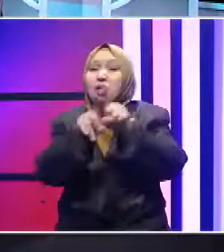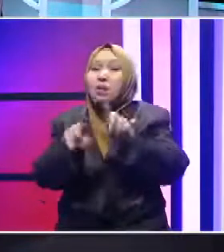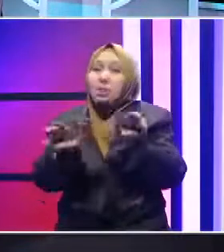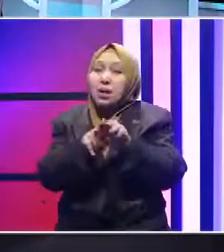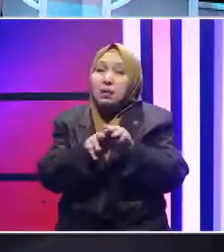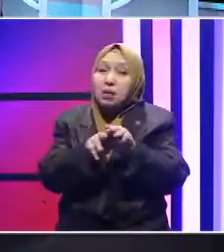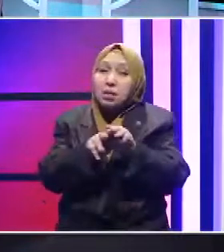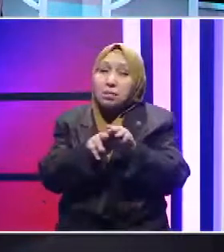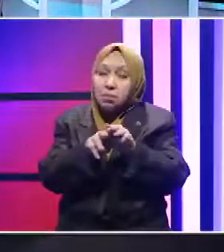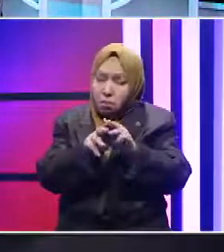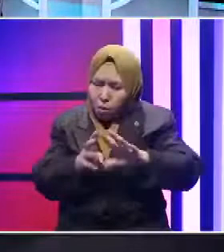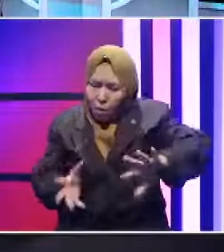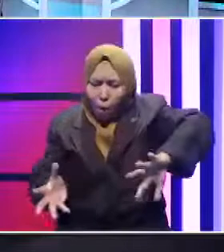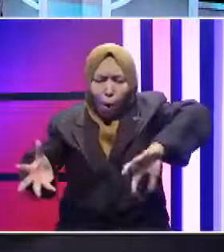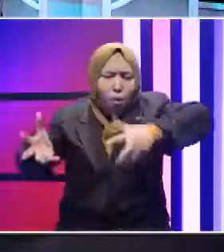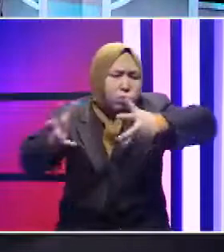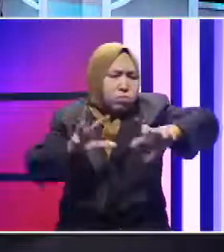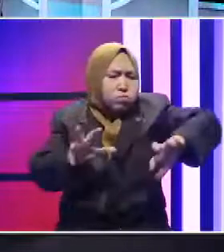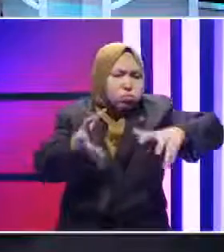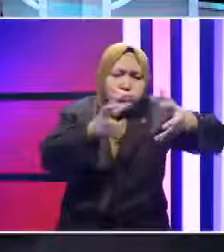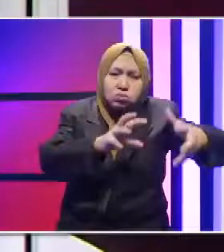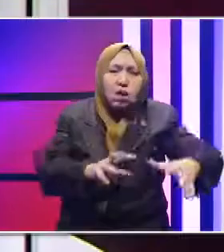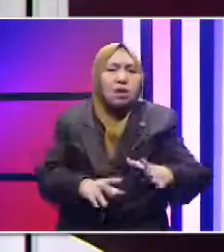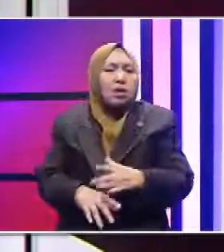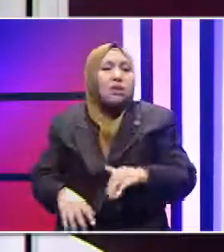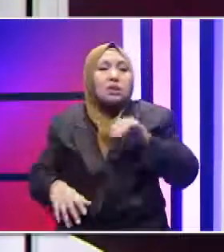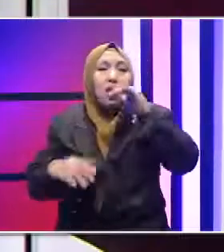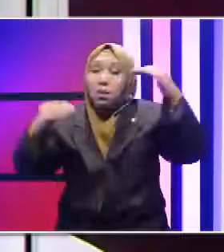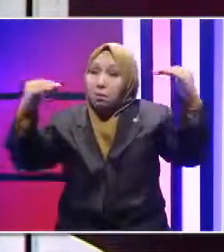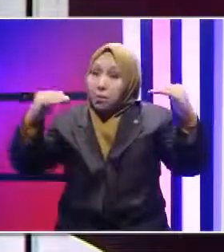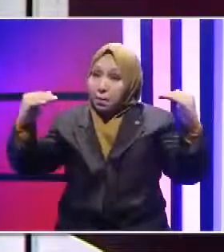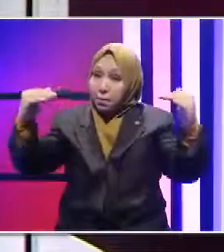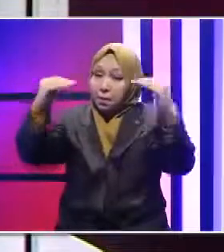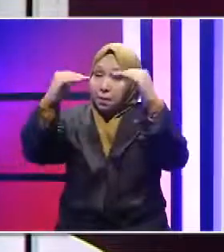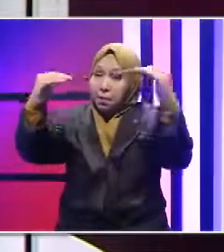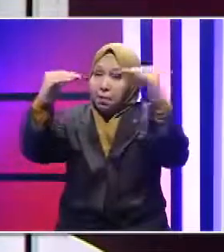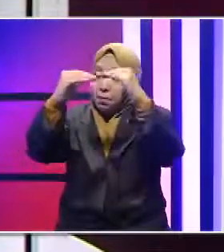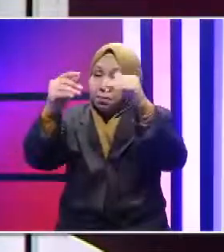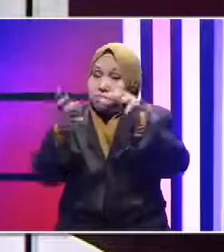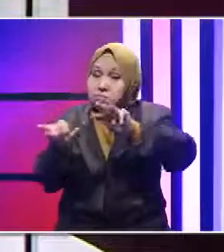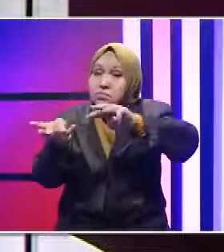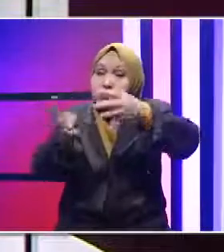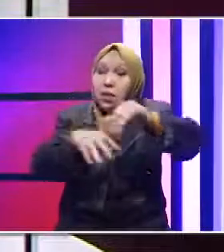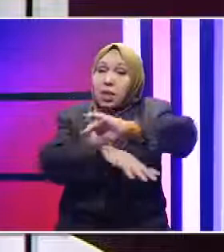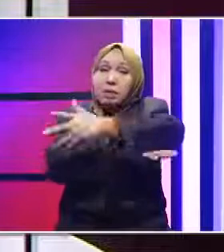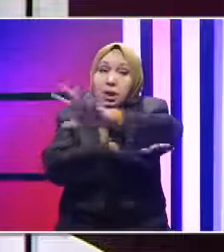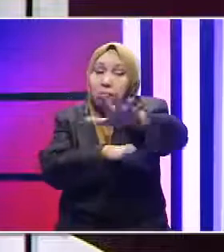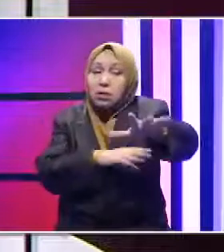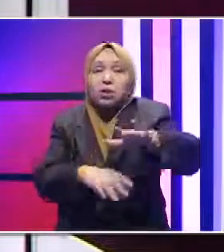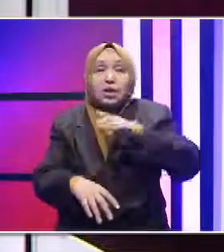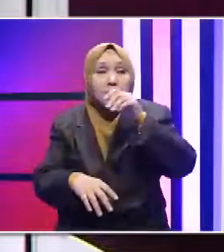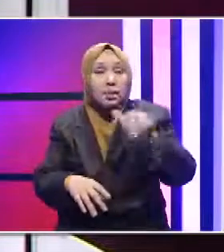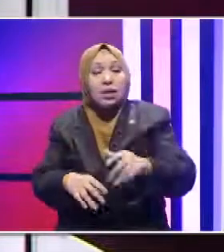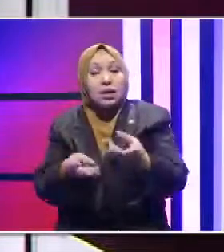yang bergejolak, bergelora dan mereka ni tidak stabil macam macam lautan. Lautan. Ha, dia tak macam bar